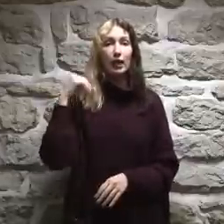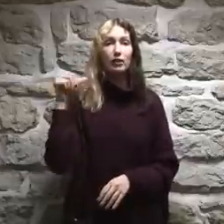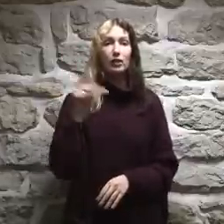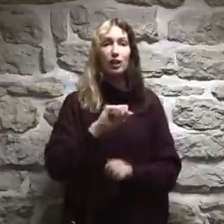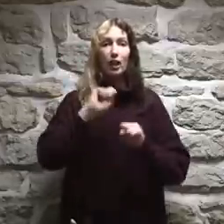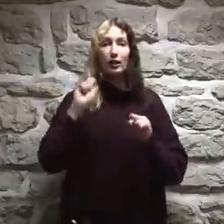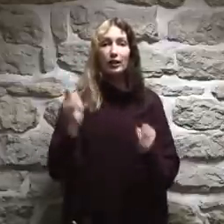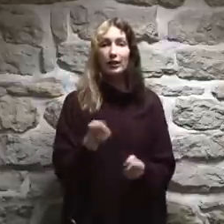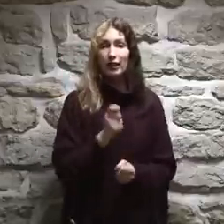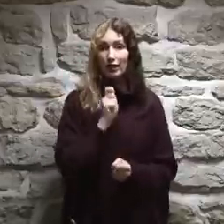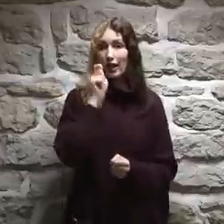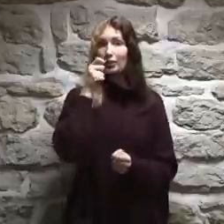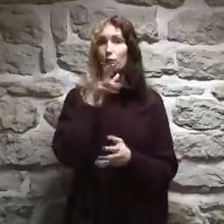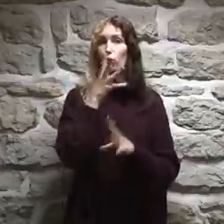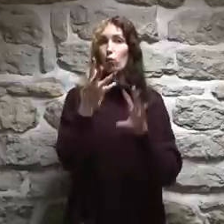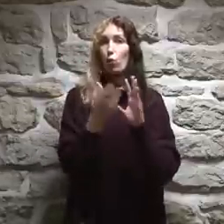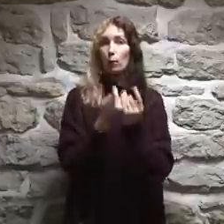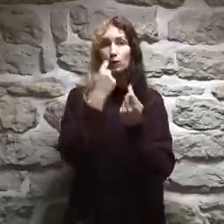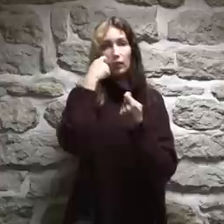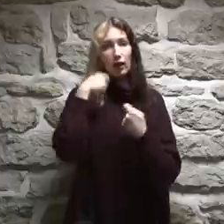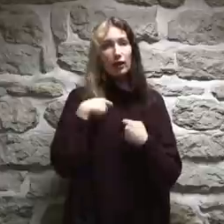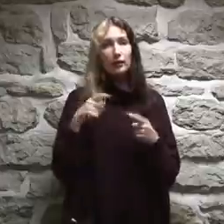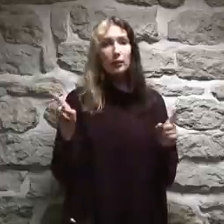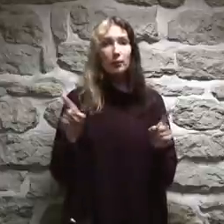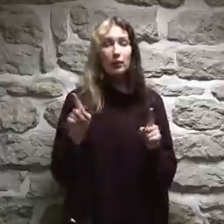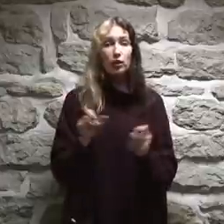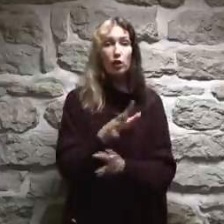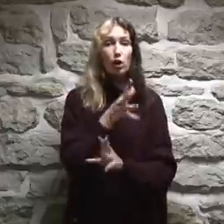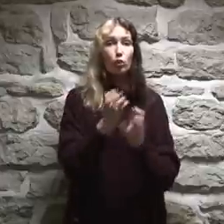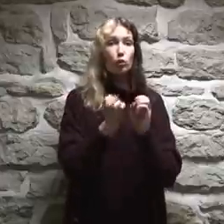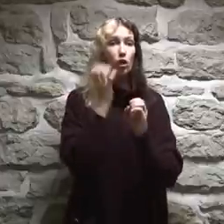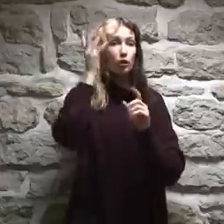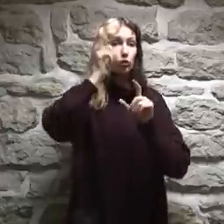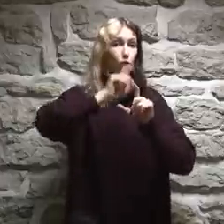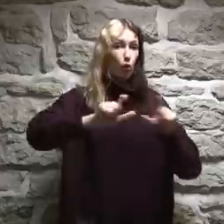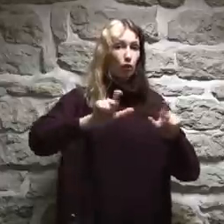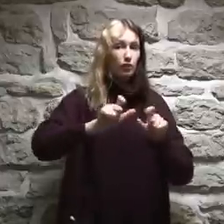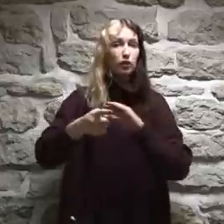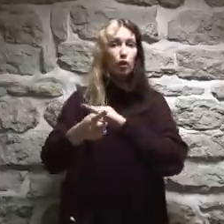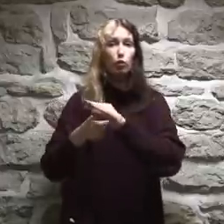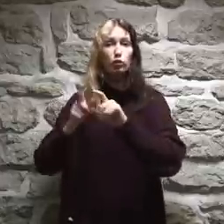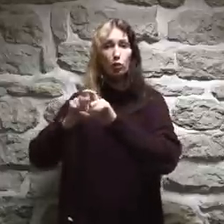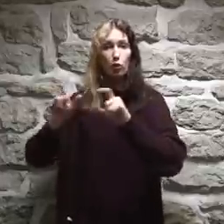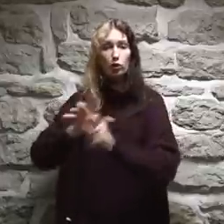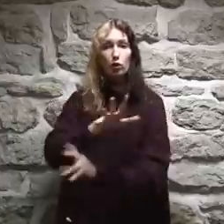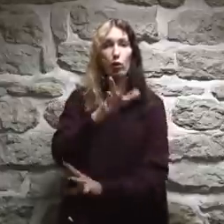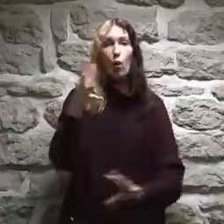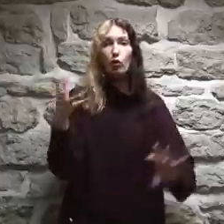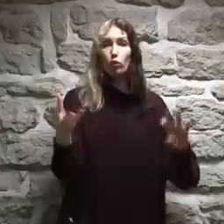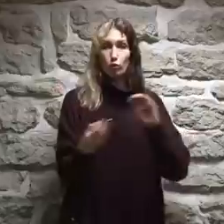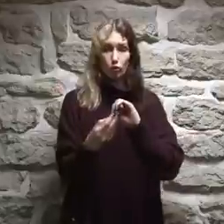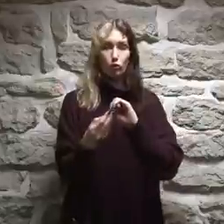kiirtestimise tulemused näitasid seda, et kokku siis üldhariduskoolides ja kutsekoolides me tuvastasime